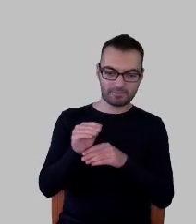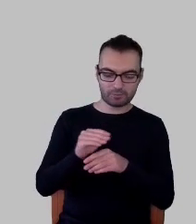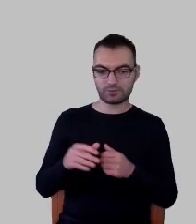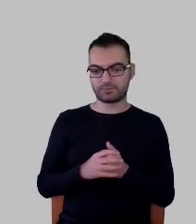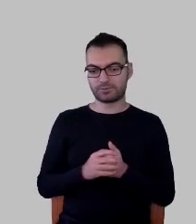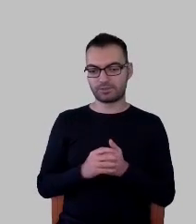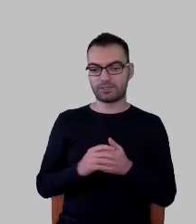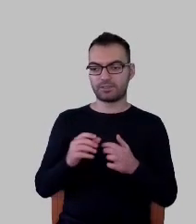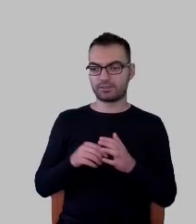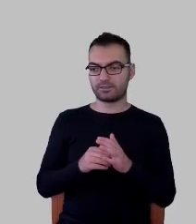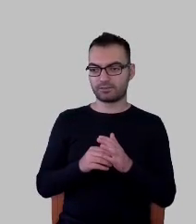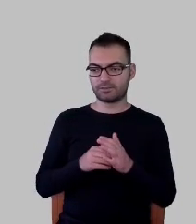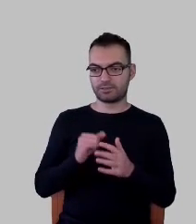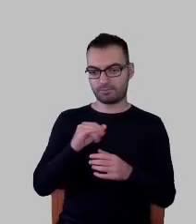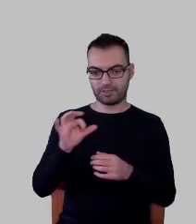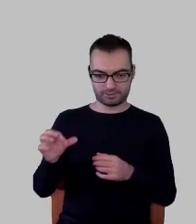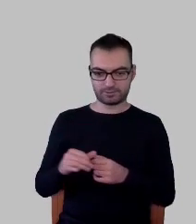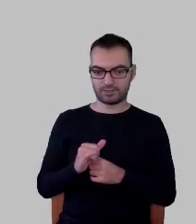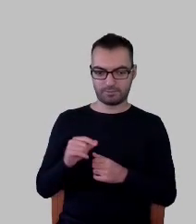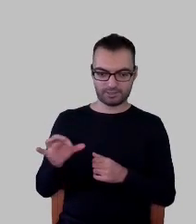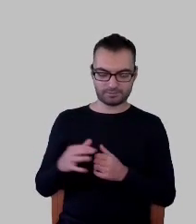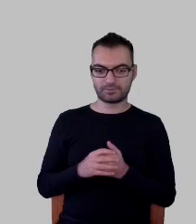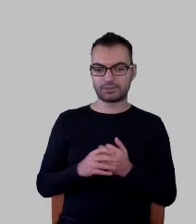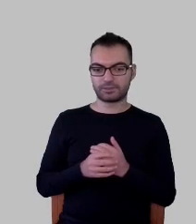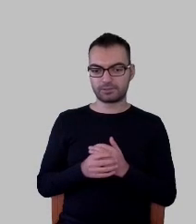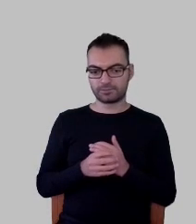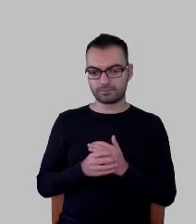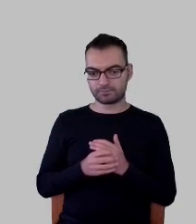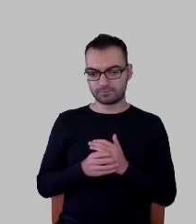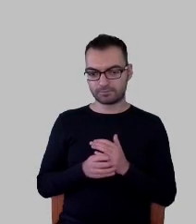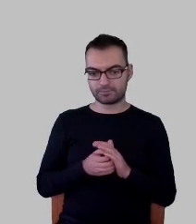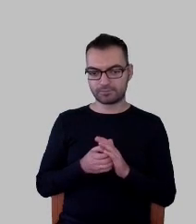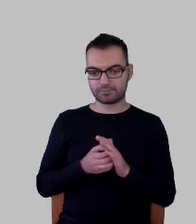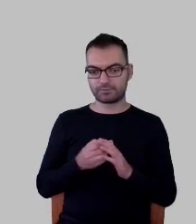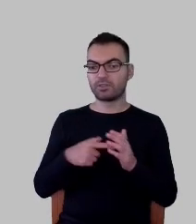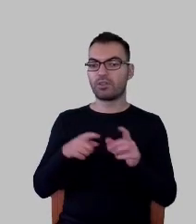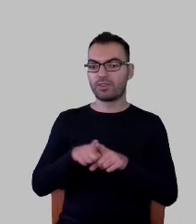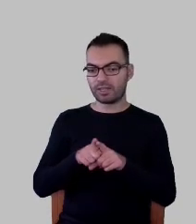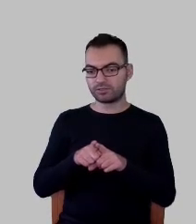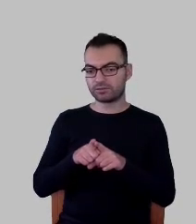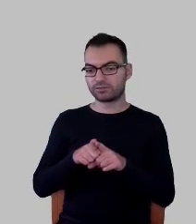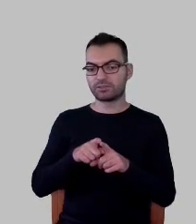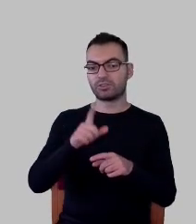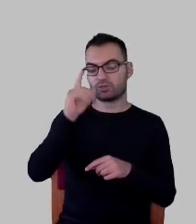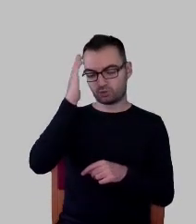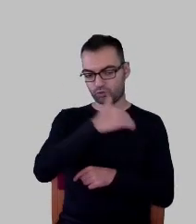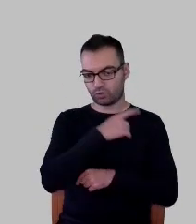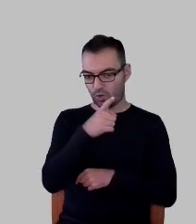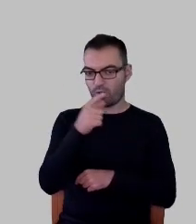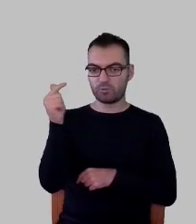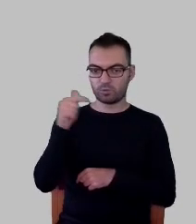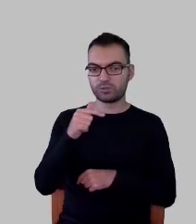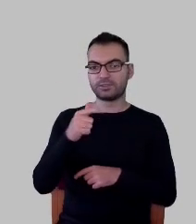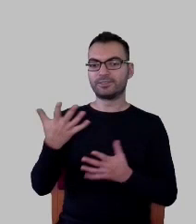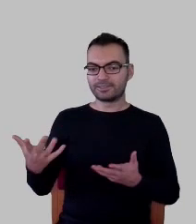wielospecjalistycznej oceny funkcjonowania ucznia rodzicowi, ale to też działania, które szkoła powinna podjąć, aby